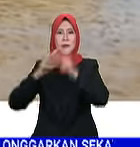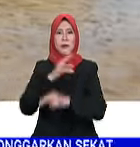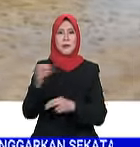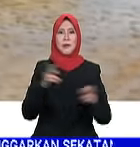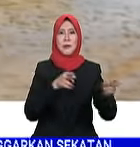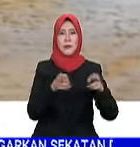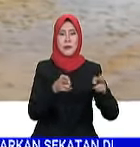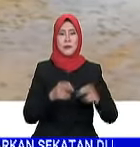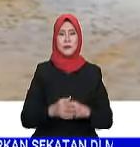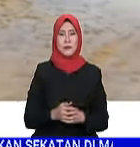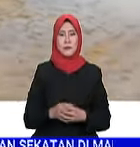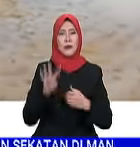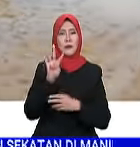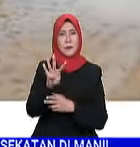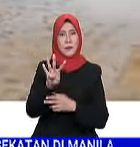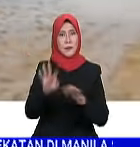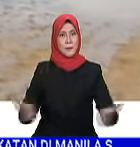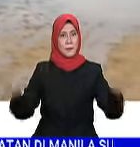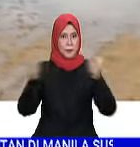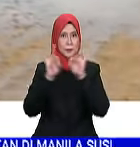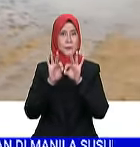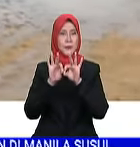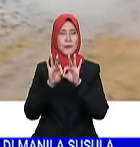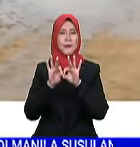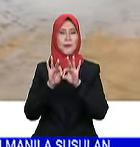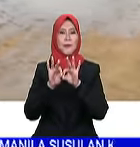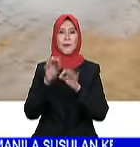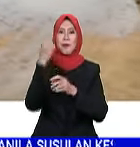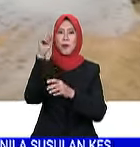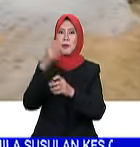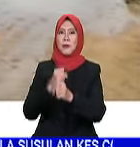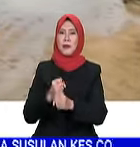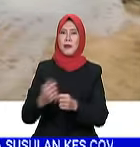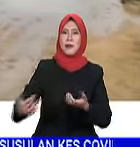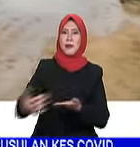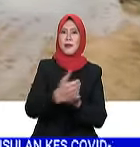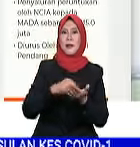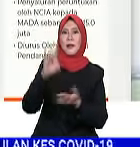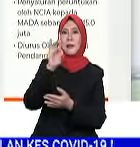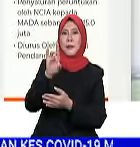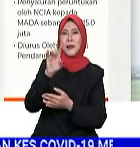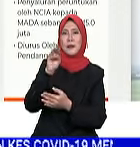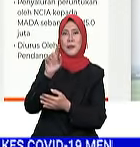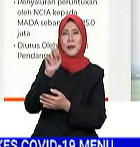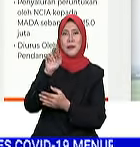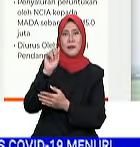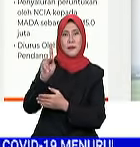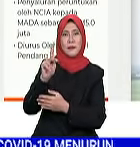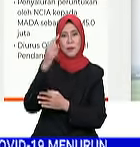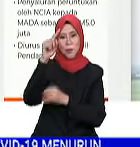pengurusan. Empat komponen utama dikenal pasti bagi mencapai hasil 8 metrik tan per hektar menjelang